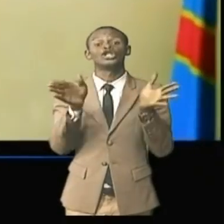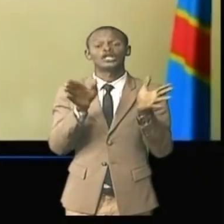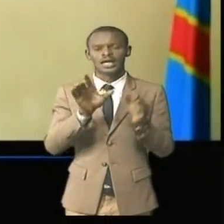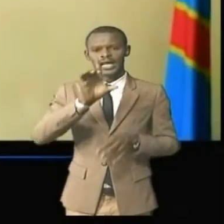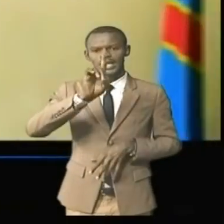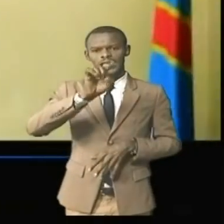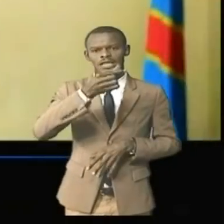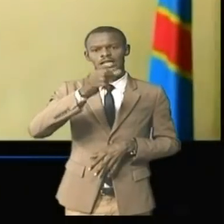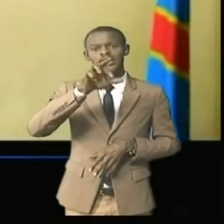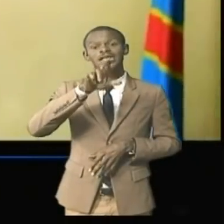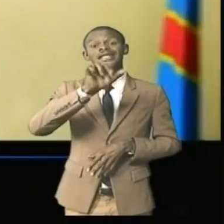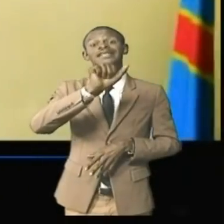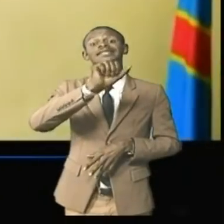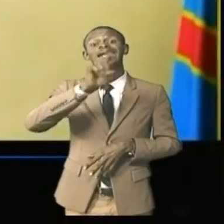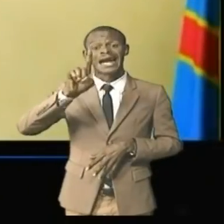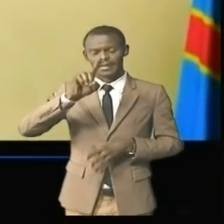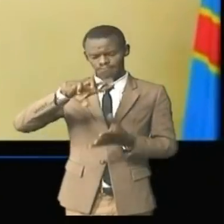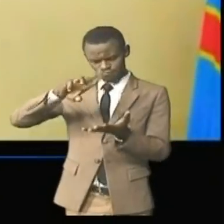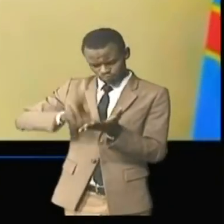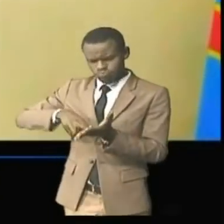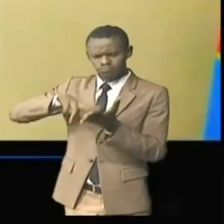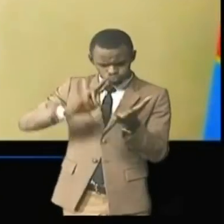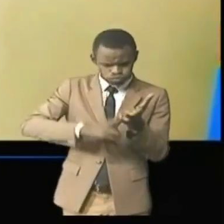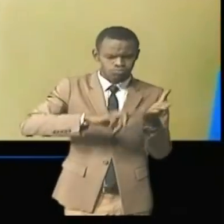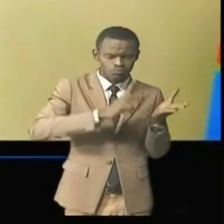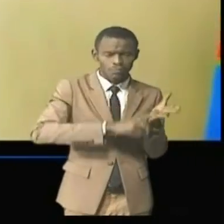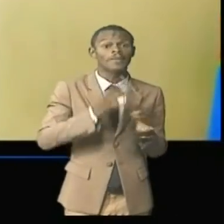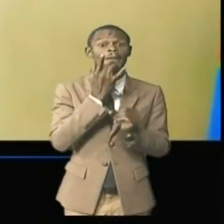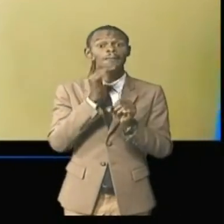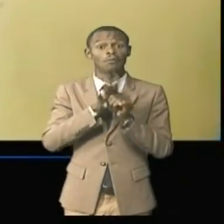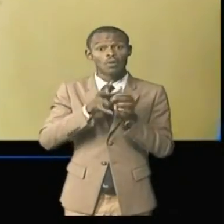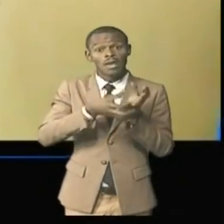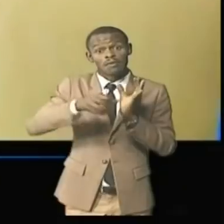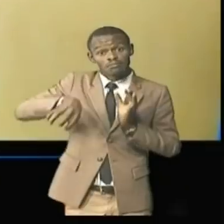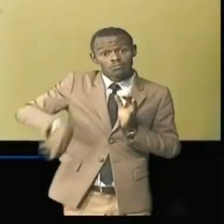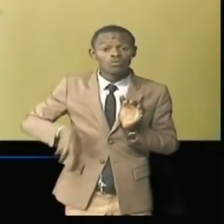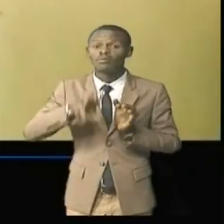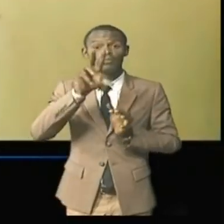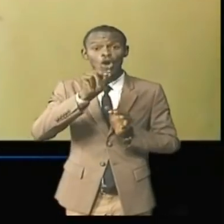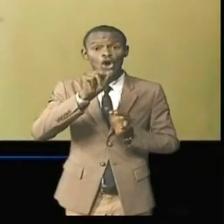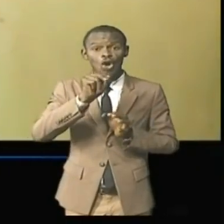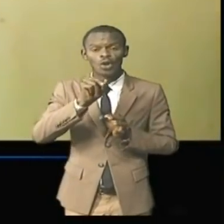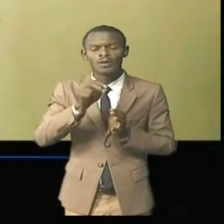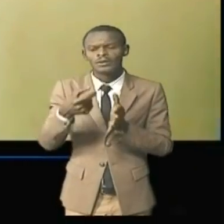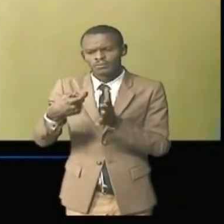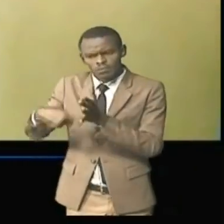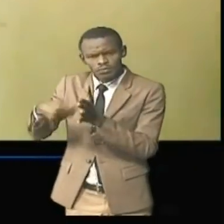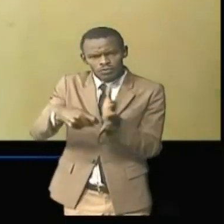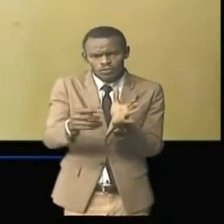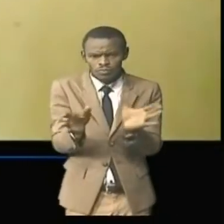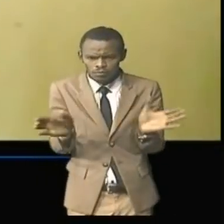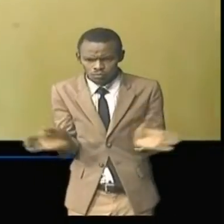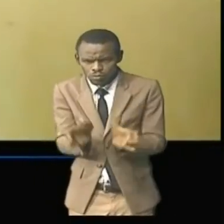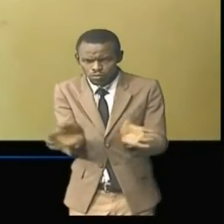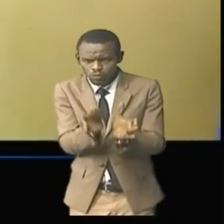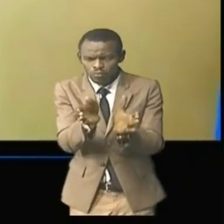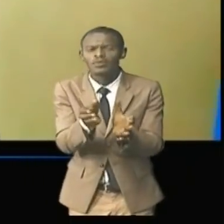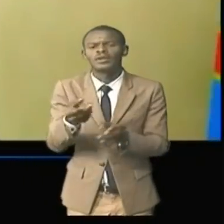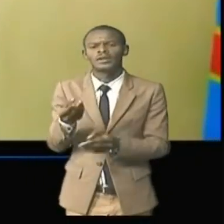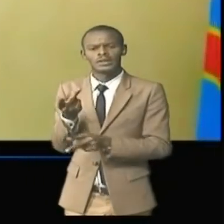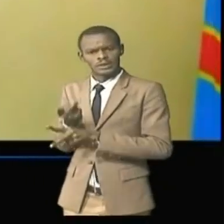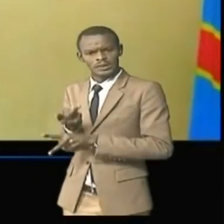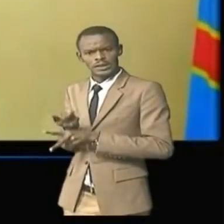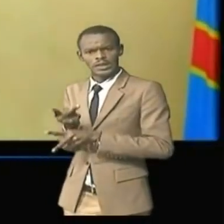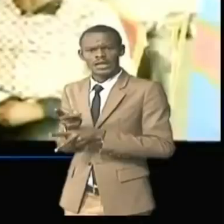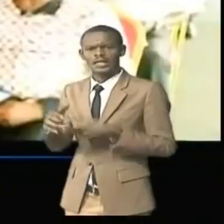argumentaire pour le secrétaire provincial ad intérim de l'administration publique qui a invité tous les services d'assiette à plus de responsabilités.